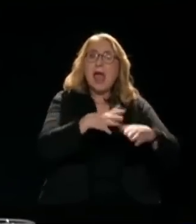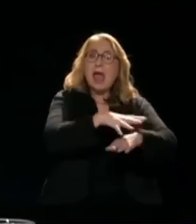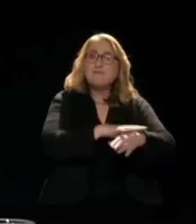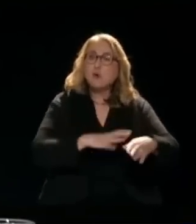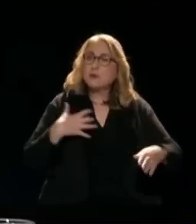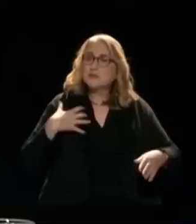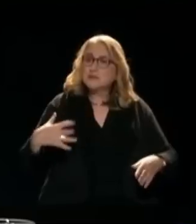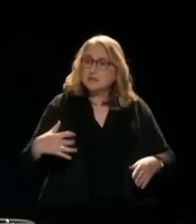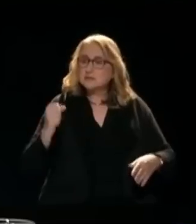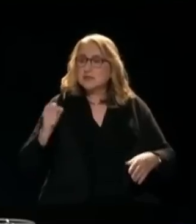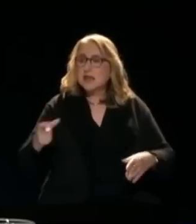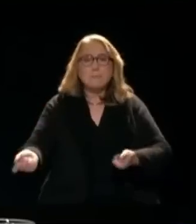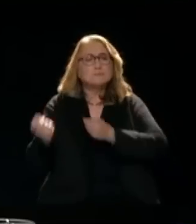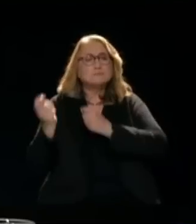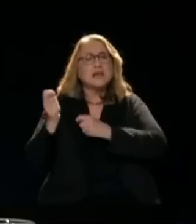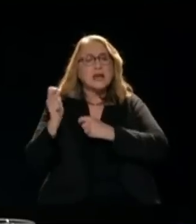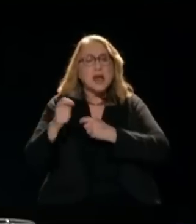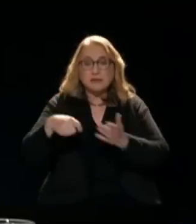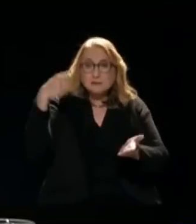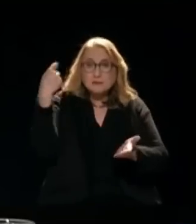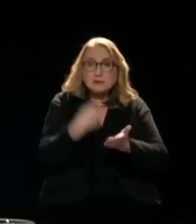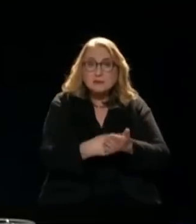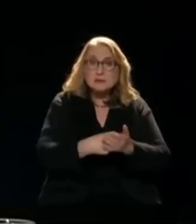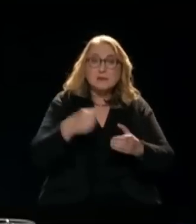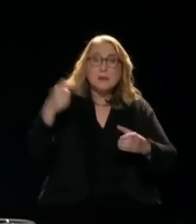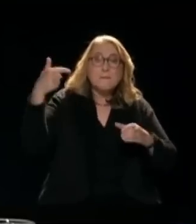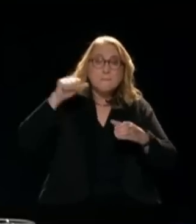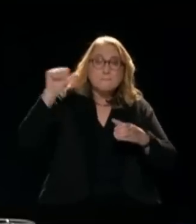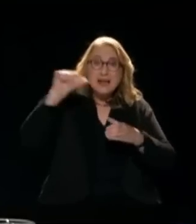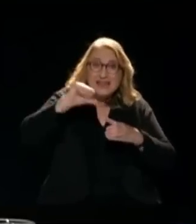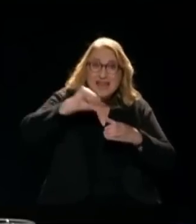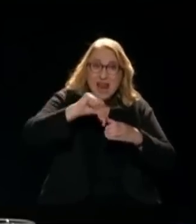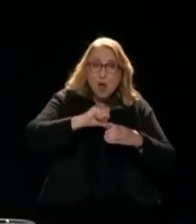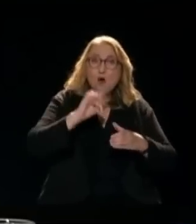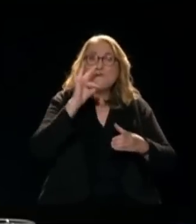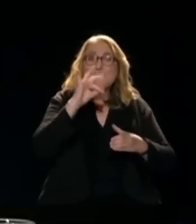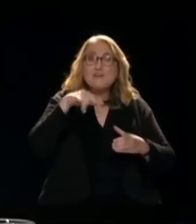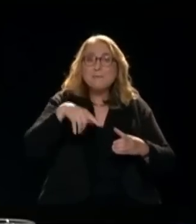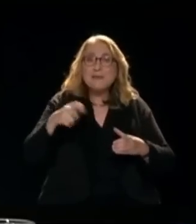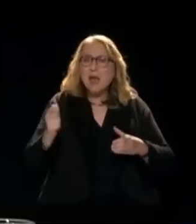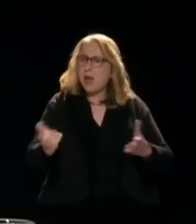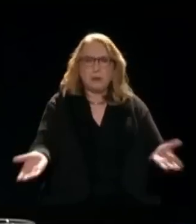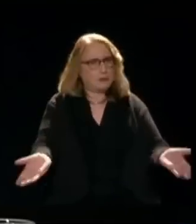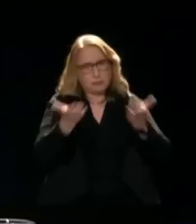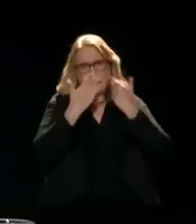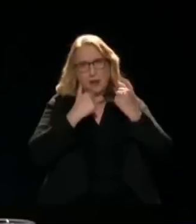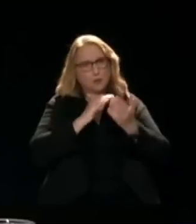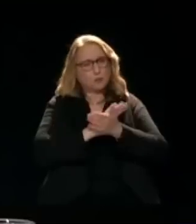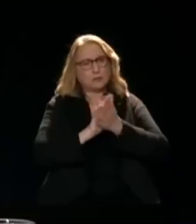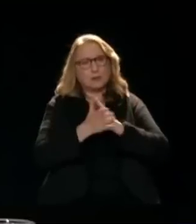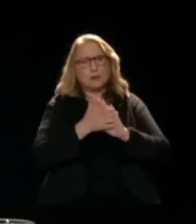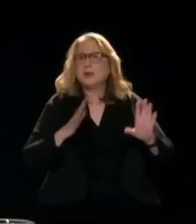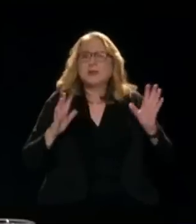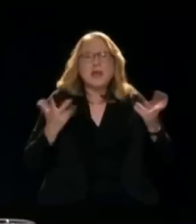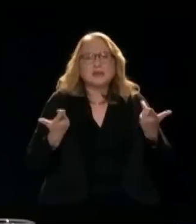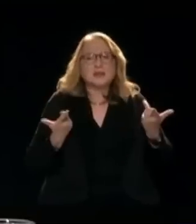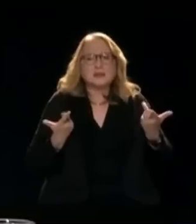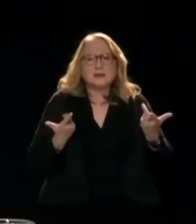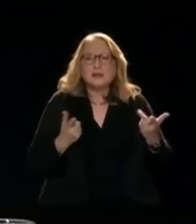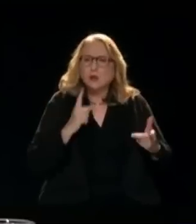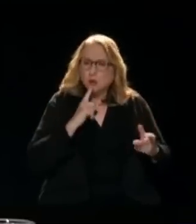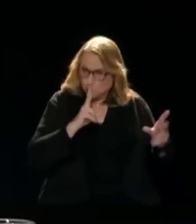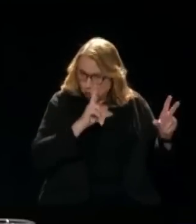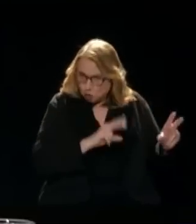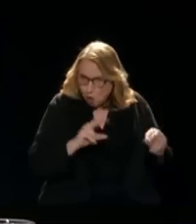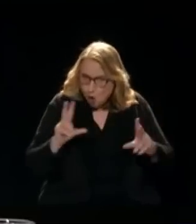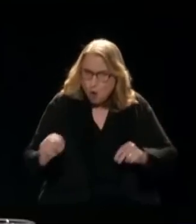τους φόρους και τα ΦΠΑ για τα καύσιμα. Γιατί δεν πρέπει να πληρώνει αντίστοιχα, δεν πρέπει να υπάρχει αντιμετώπιση στον ατομικό